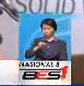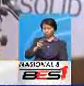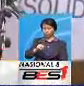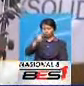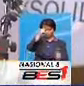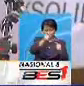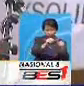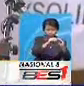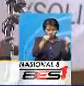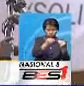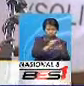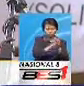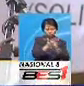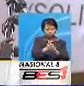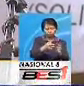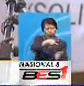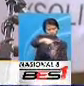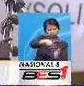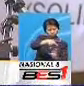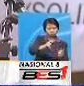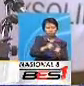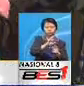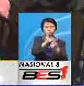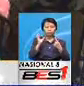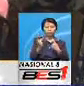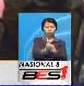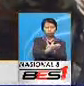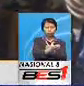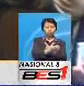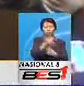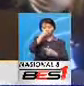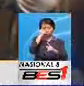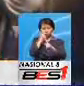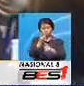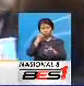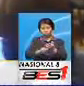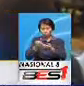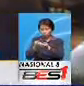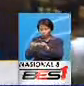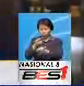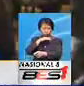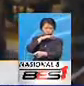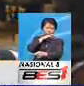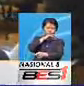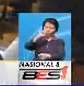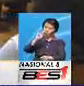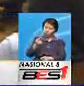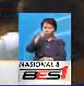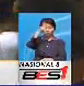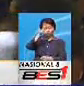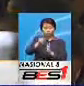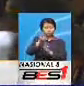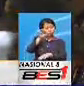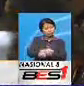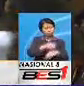mengingatkan masyarakat menjadikan kitar semula satu budaya. Tambah beliau, bagi tujuan kos pengurusan sisa pepejal sahaja, kerajaan